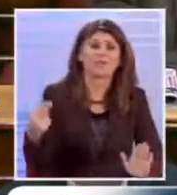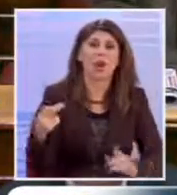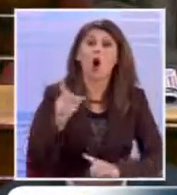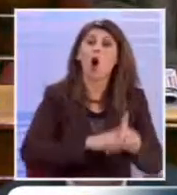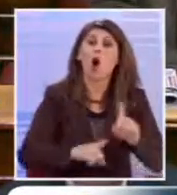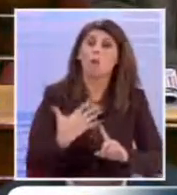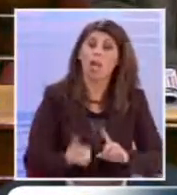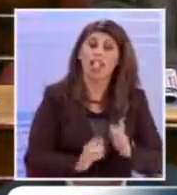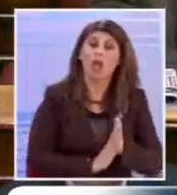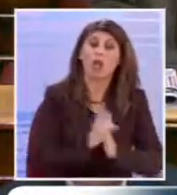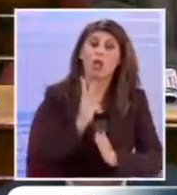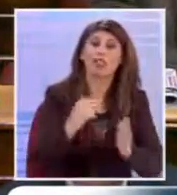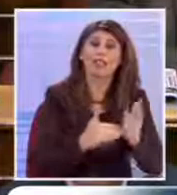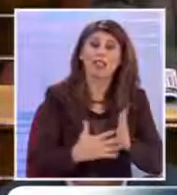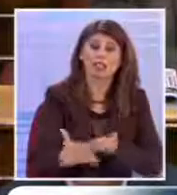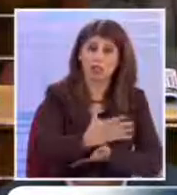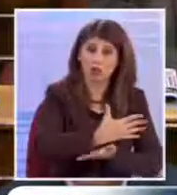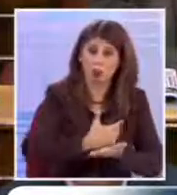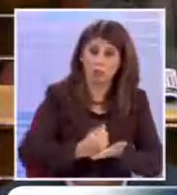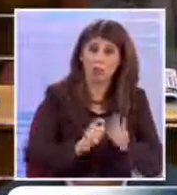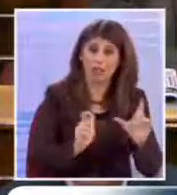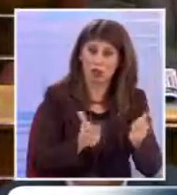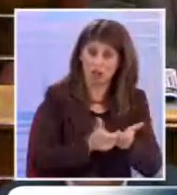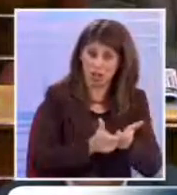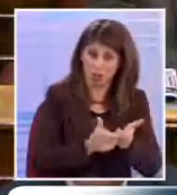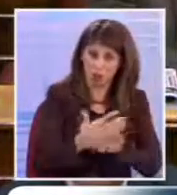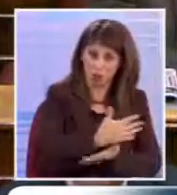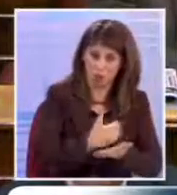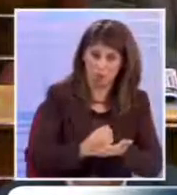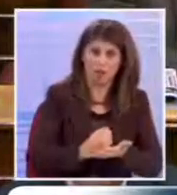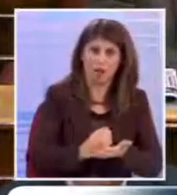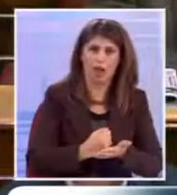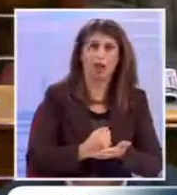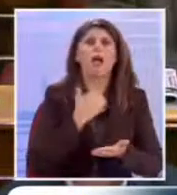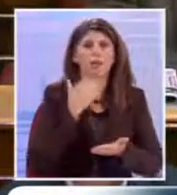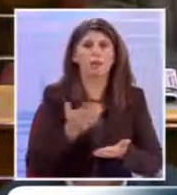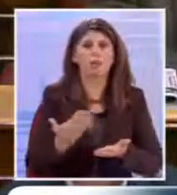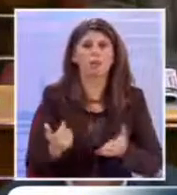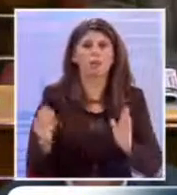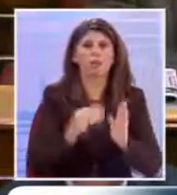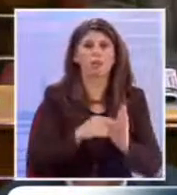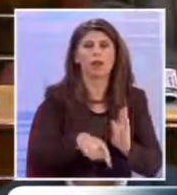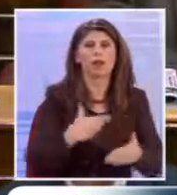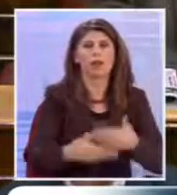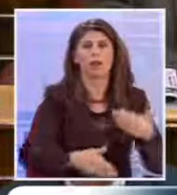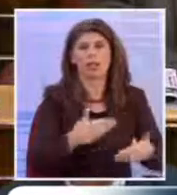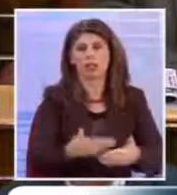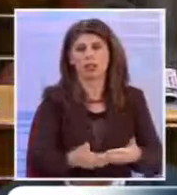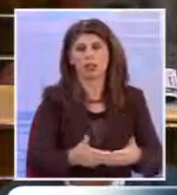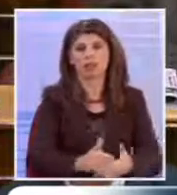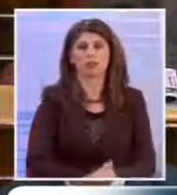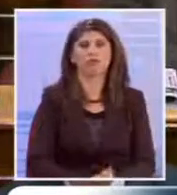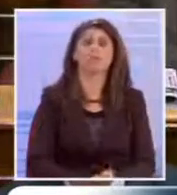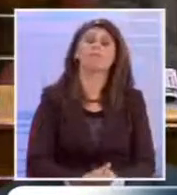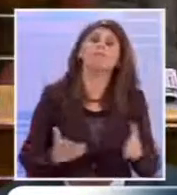έχει 12.000 εισόδημα, οικογενειακό εισόδημα, δεν μπορεί να υπαχθεί σε αυτή τη διαδικασία.